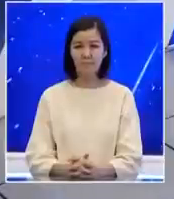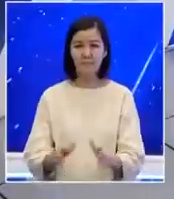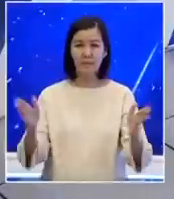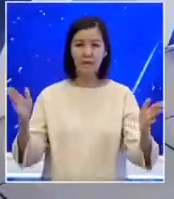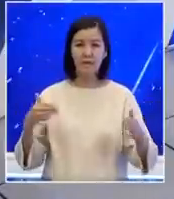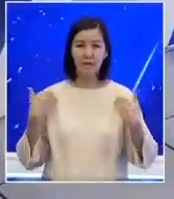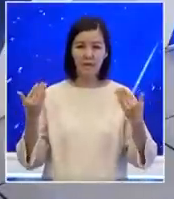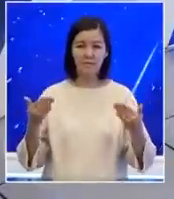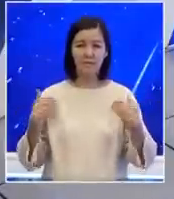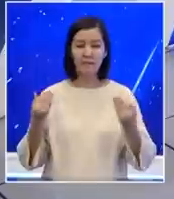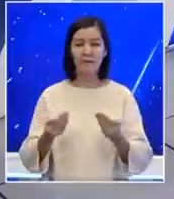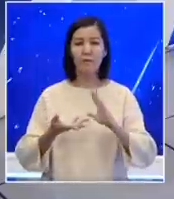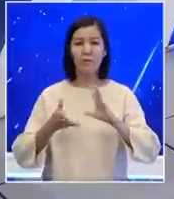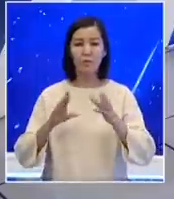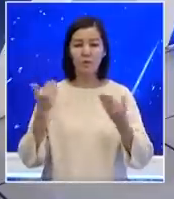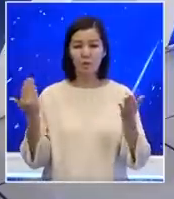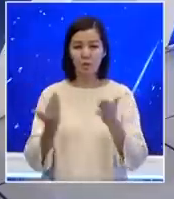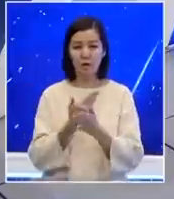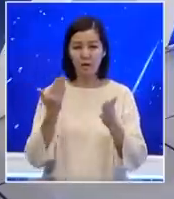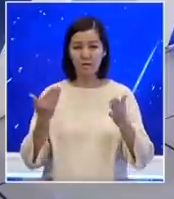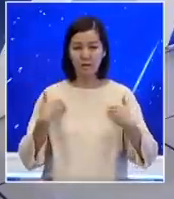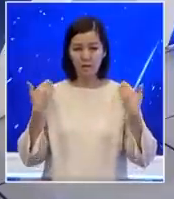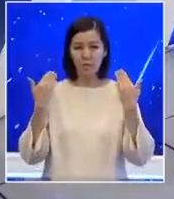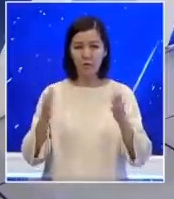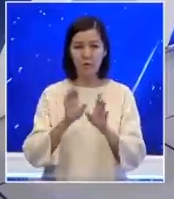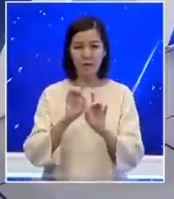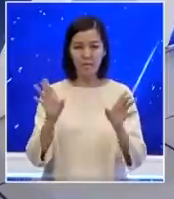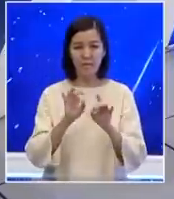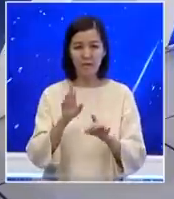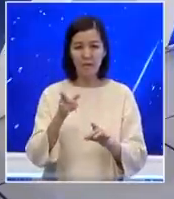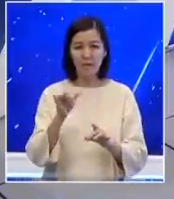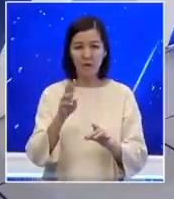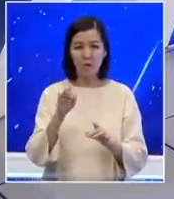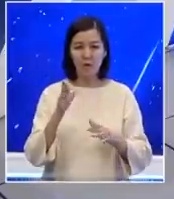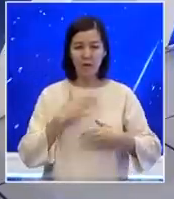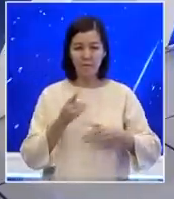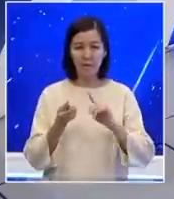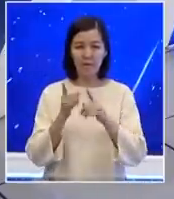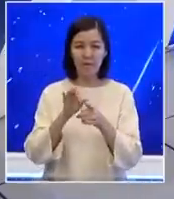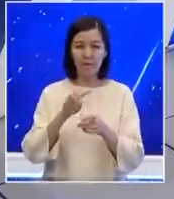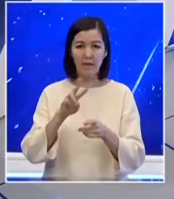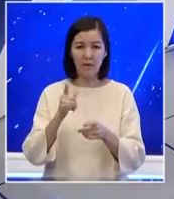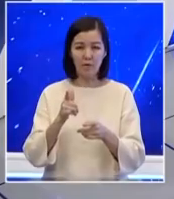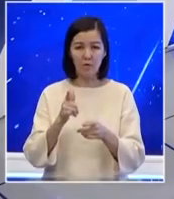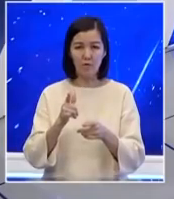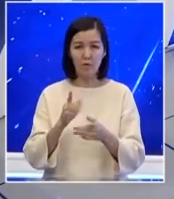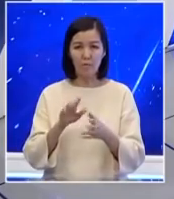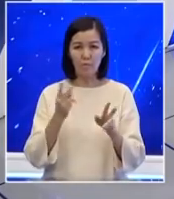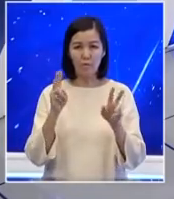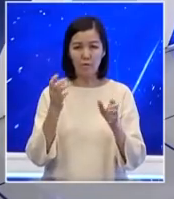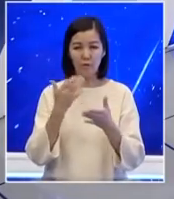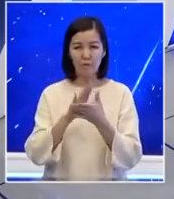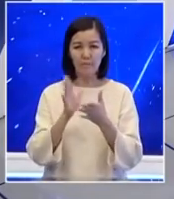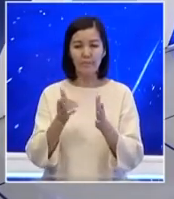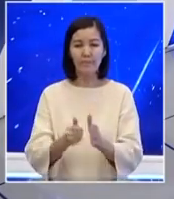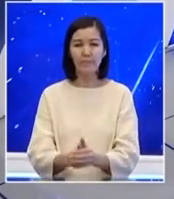Армысыздар, аймақтың басты арнасының тікелей эфирінде жаңалықтар студияда ақпараттар легімен Гауһар Мұса, сурд аудармада Айгүл Жұмашқызы. Қымбатты көрермен,